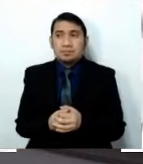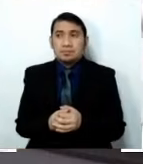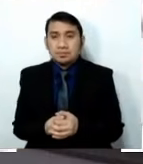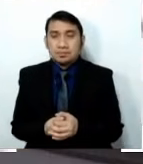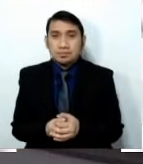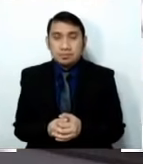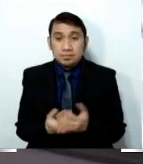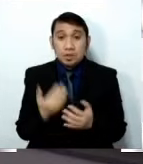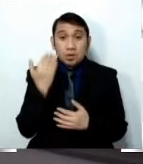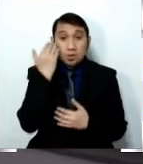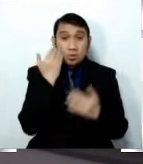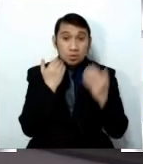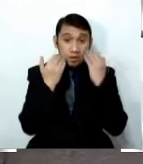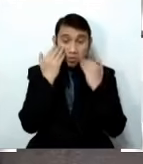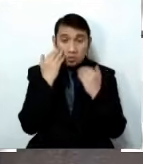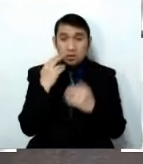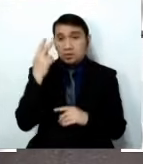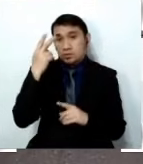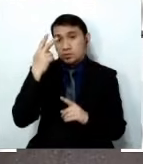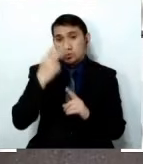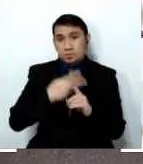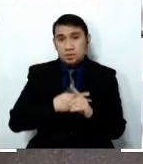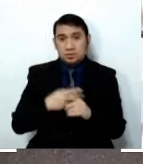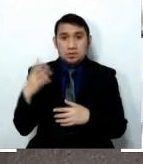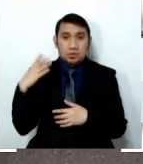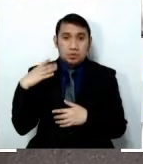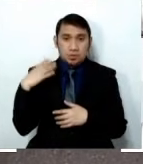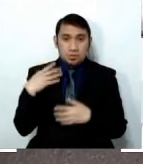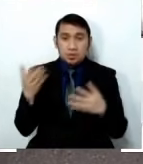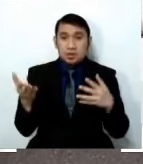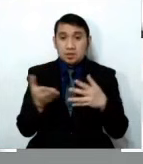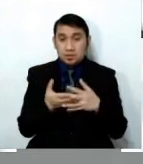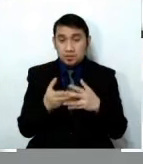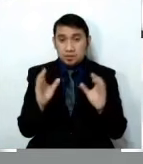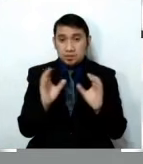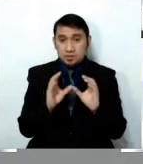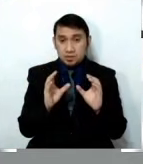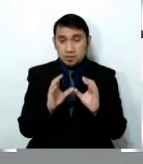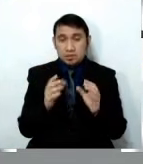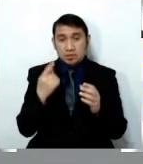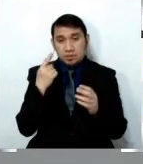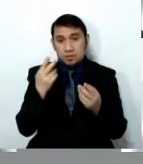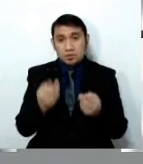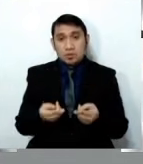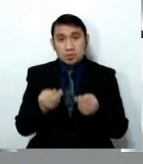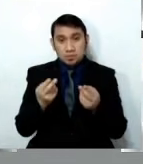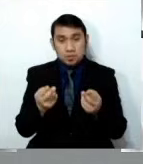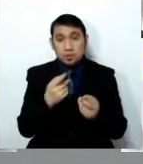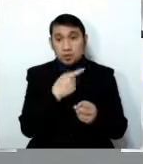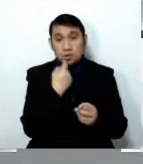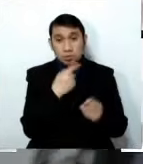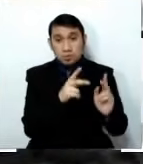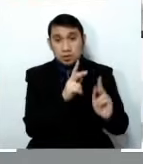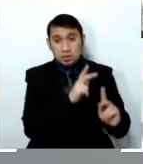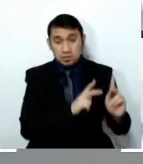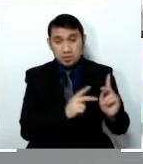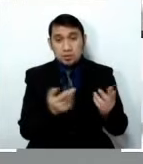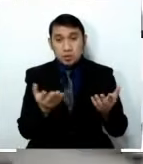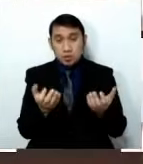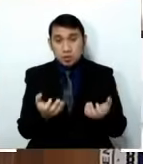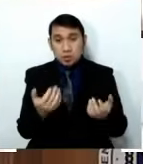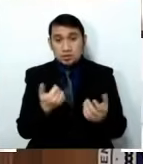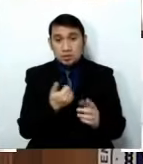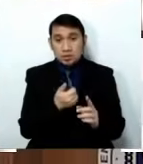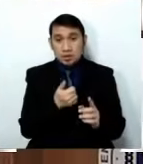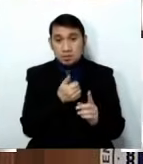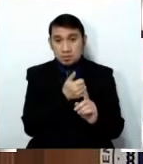Kulang-kulang dalawang buwan na lang ang hihintayin, magpa-file na ng Certificate of Candidacy ang mga tatakbo sa 2022 national elections.